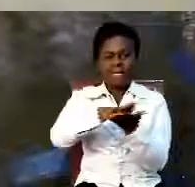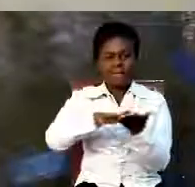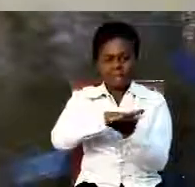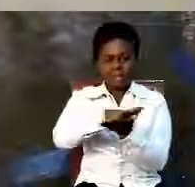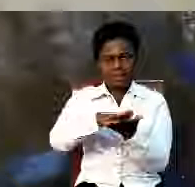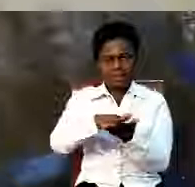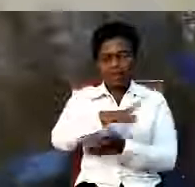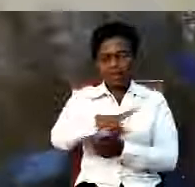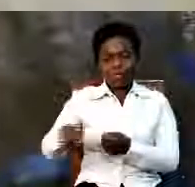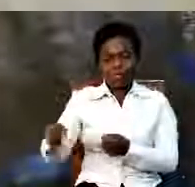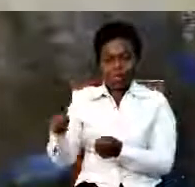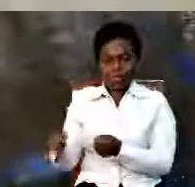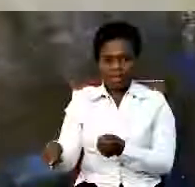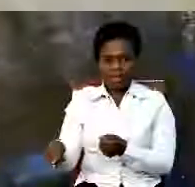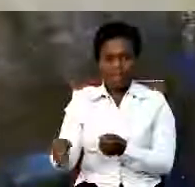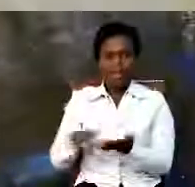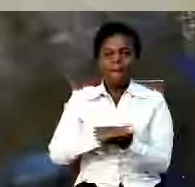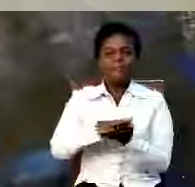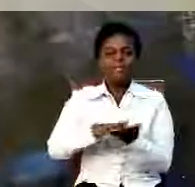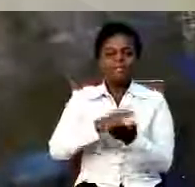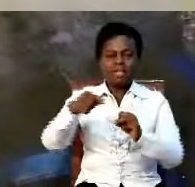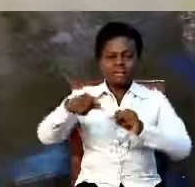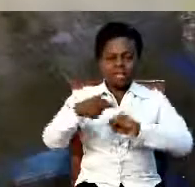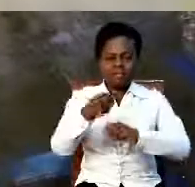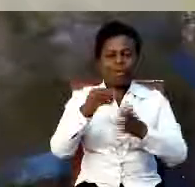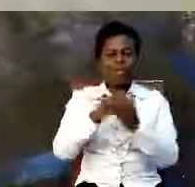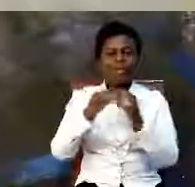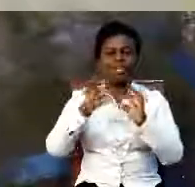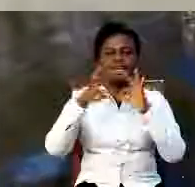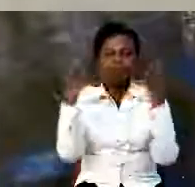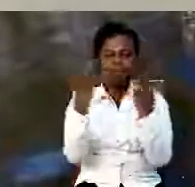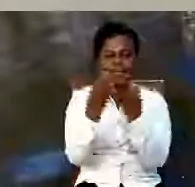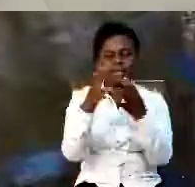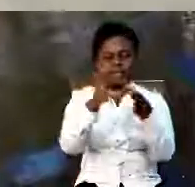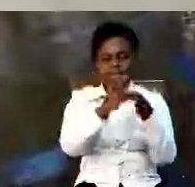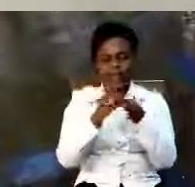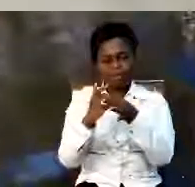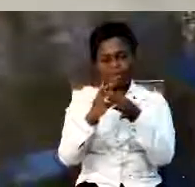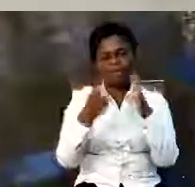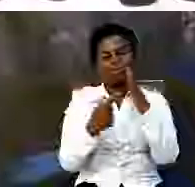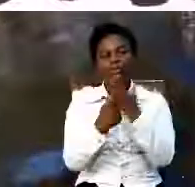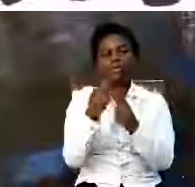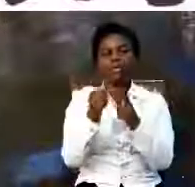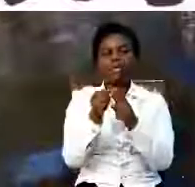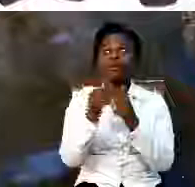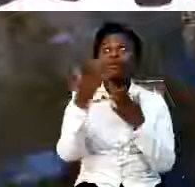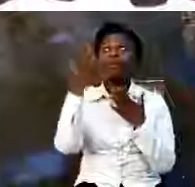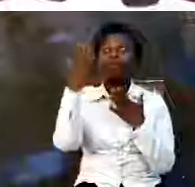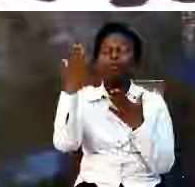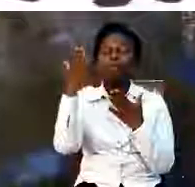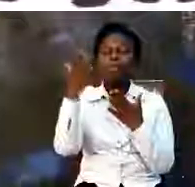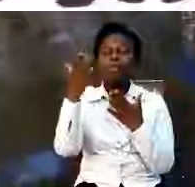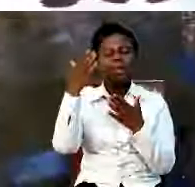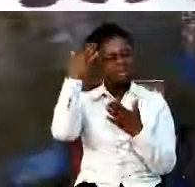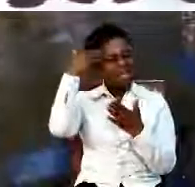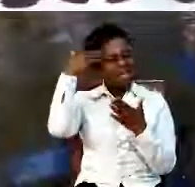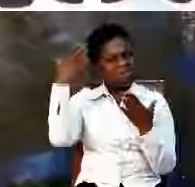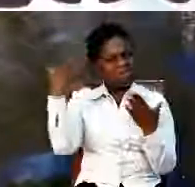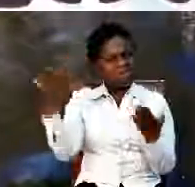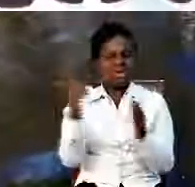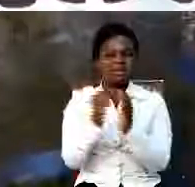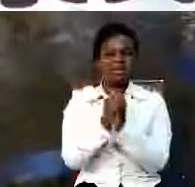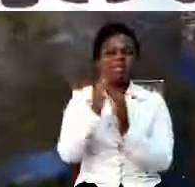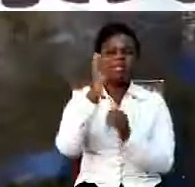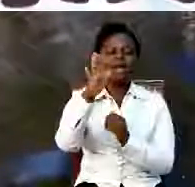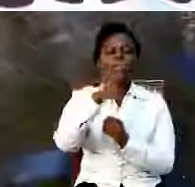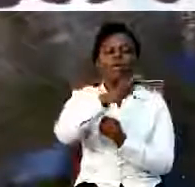hii, misingi ya ndoa na familia na mahusiano kutoka katika neno la Mungu. Bila kujali dini yako,